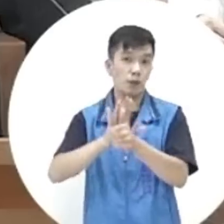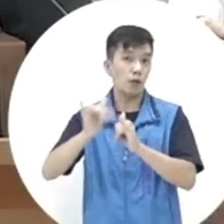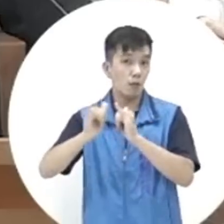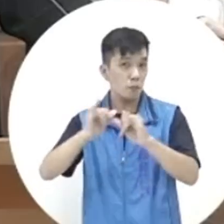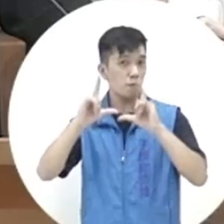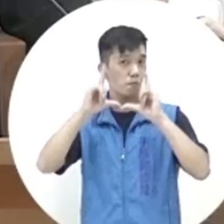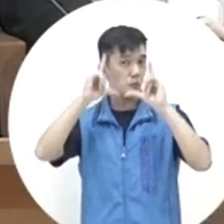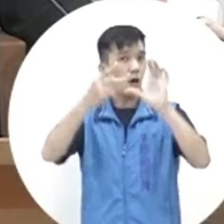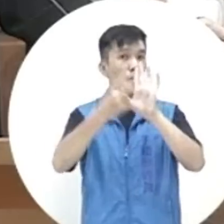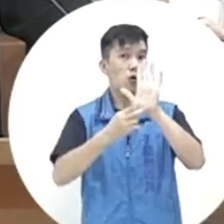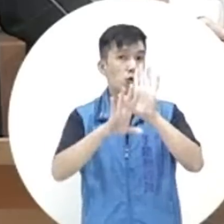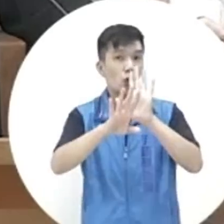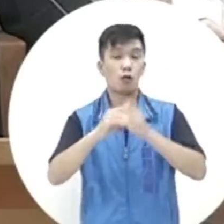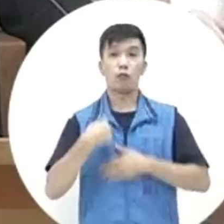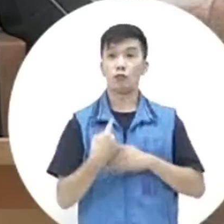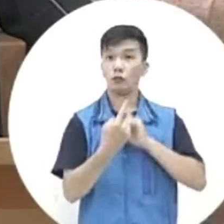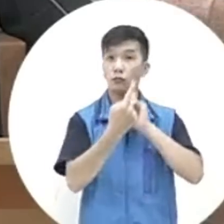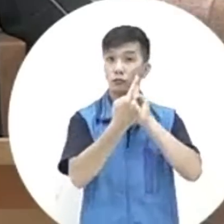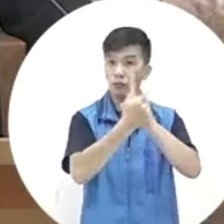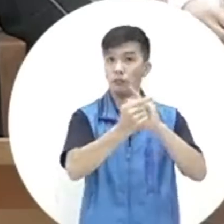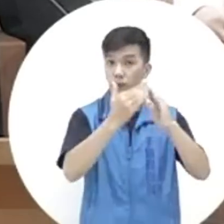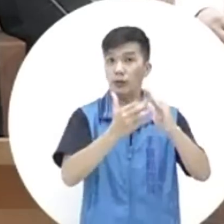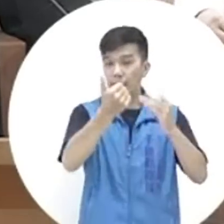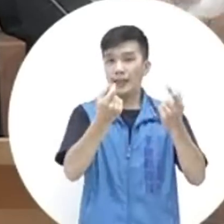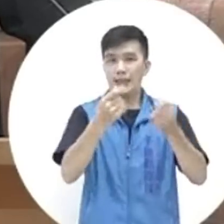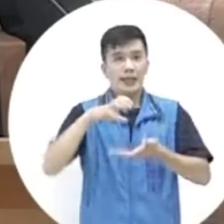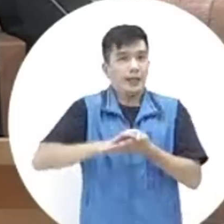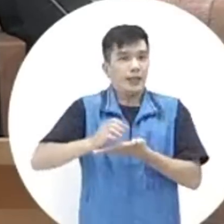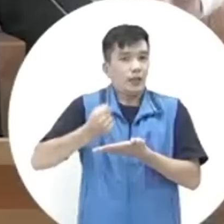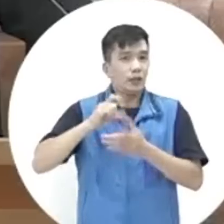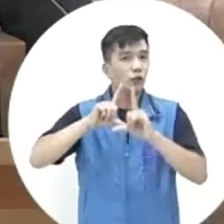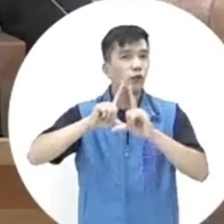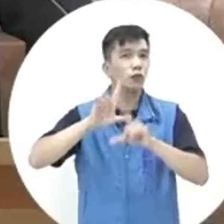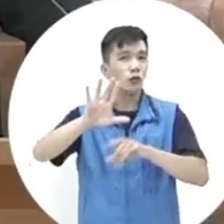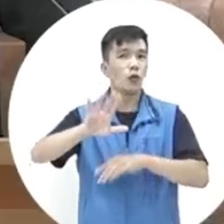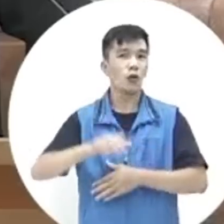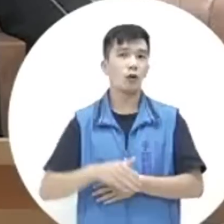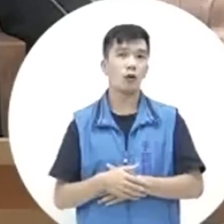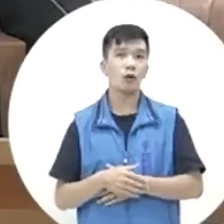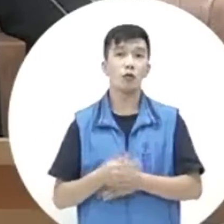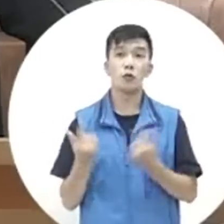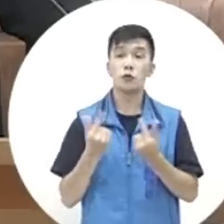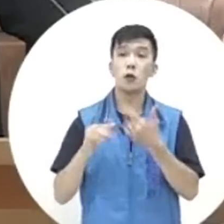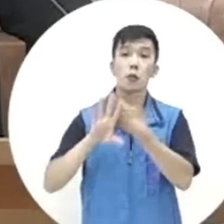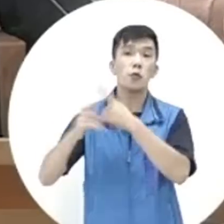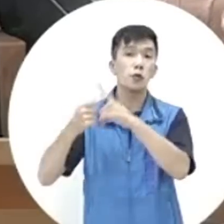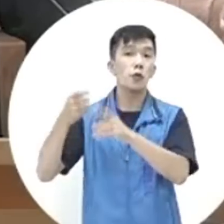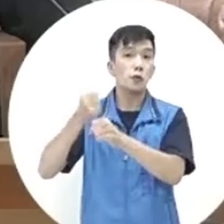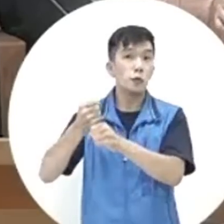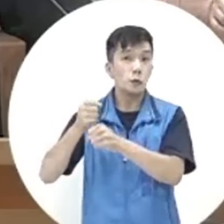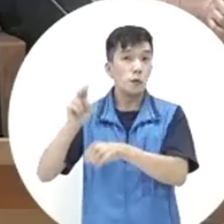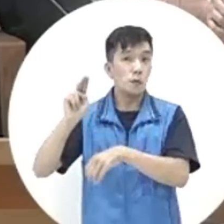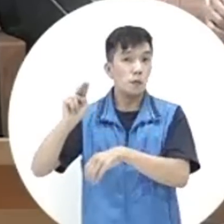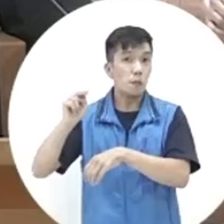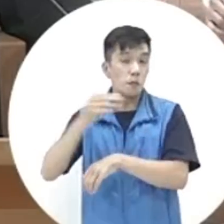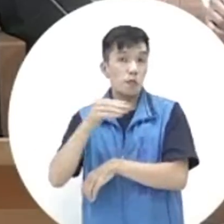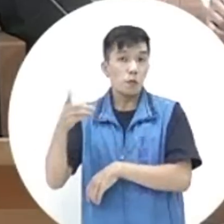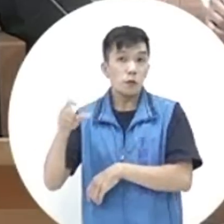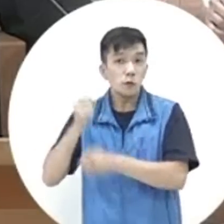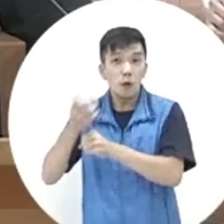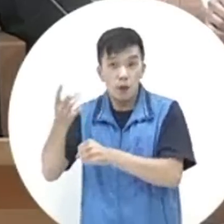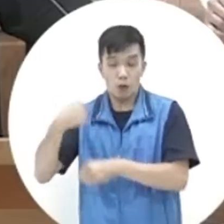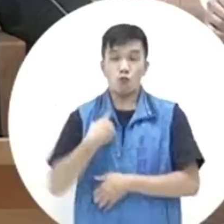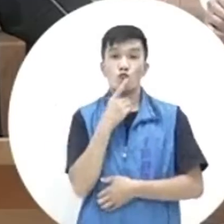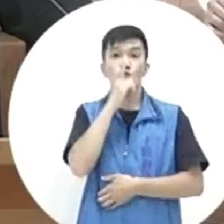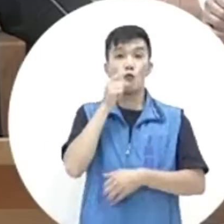种压力耶、欸。开玩笑，面对你也是一种压力耶、欸。你凭什么说别人做不到，只有你做得到？不要来这一套嘛，